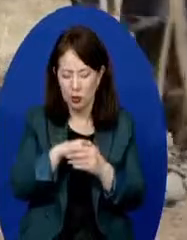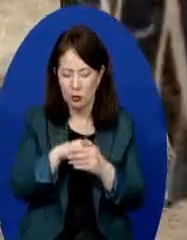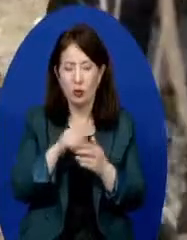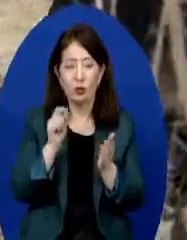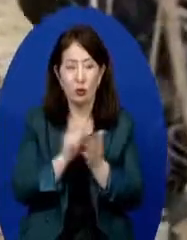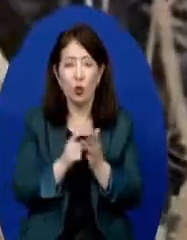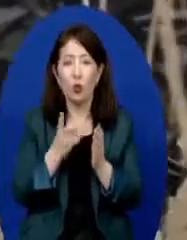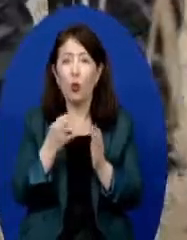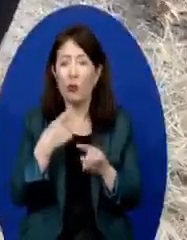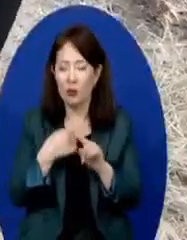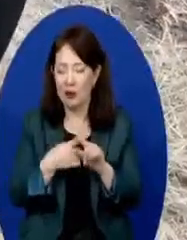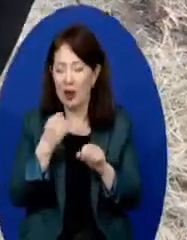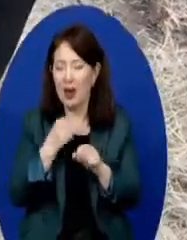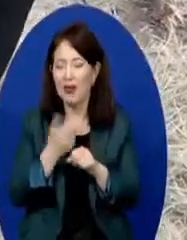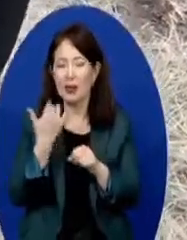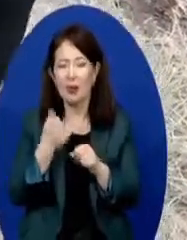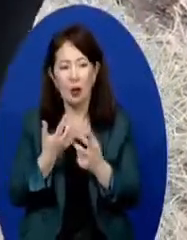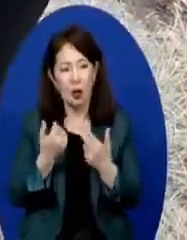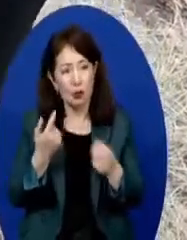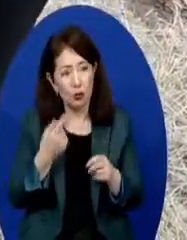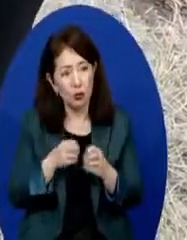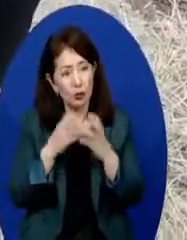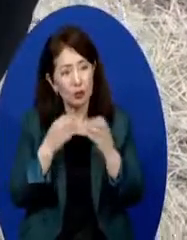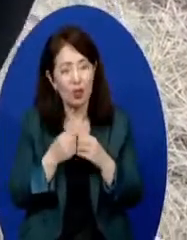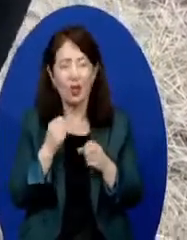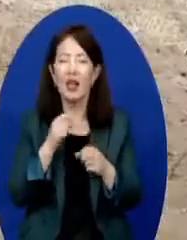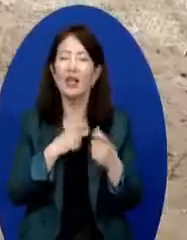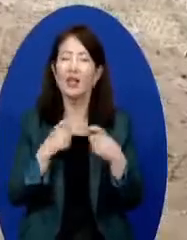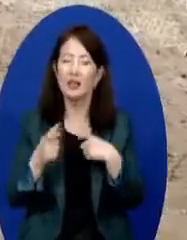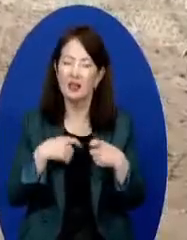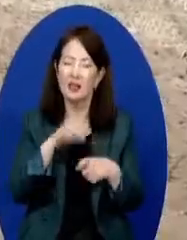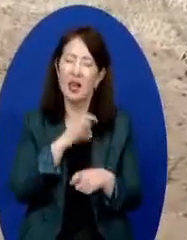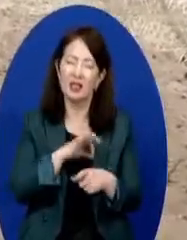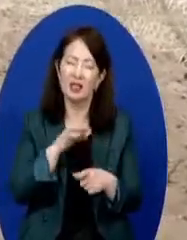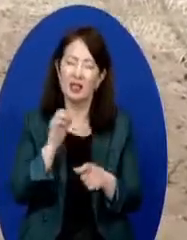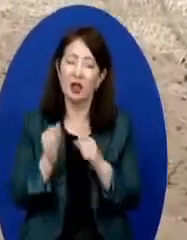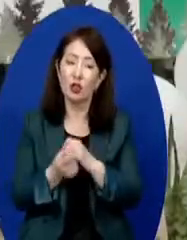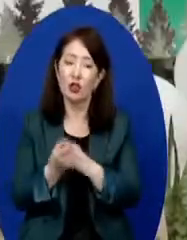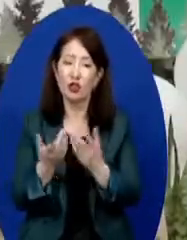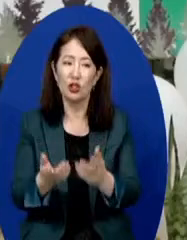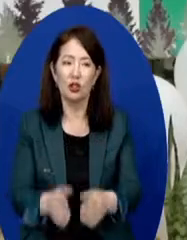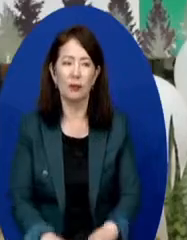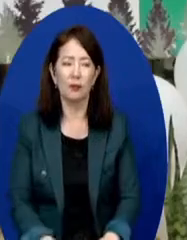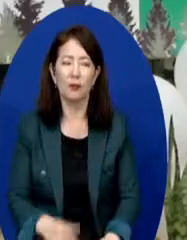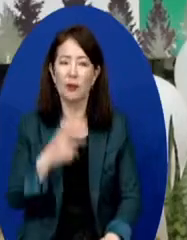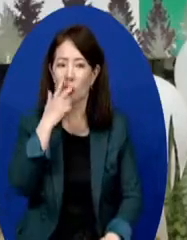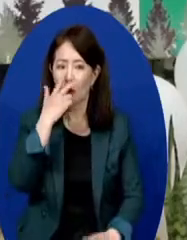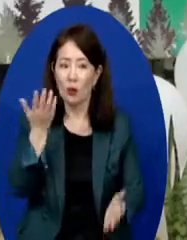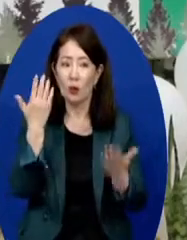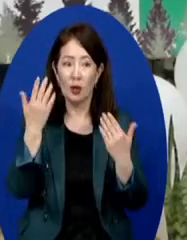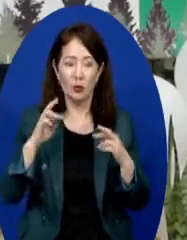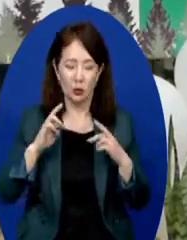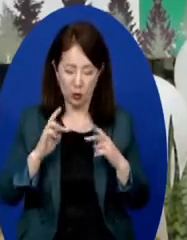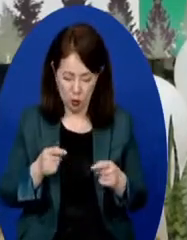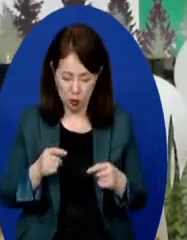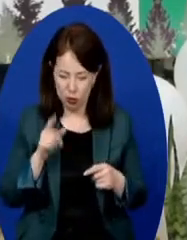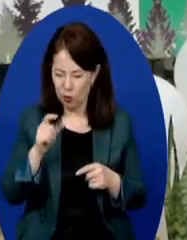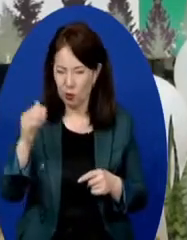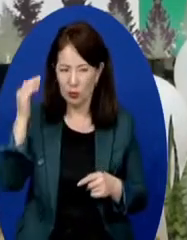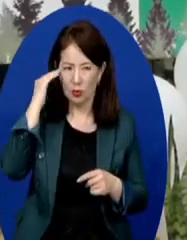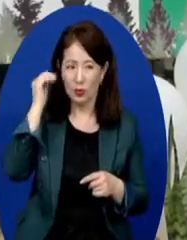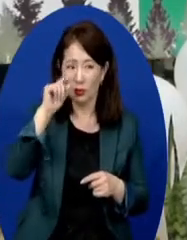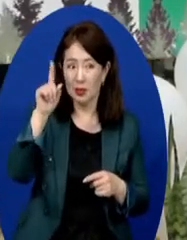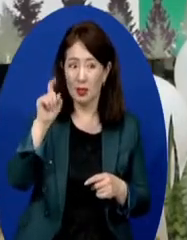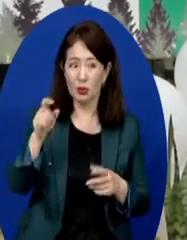оруулах, ажлын байрыг олноор бий болгох зэрэг эдийн засгийн ач холбогдолтой гэдгийг онцоллоо. Тэр уур амьсгалын өрчлөлт дэлхийн хөдөлгөөний